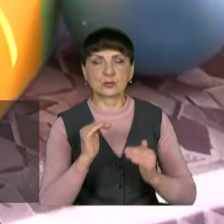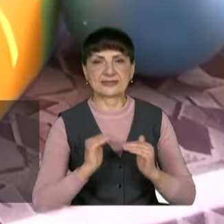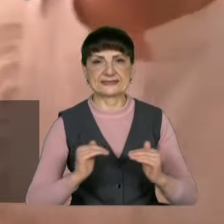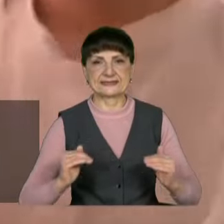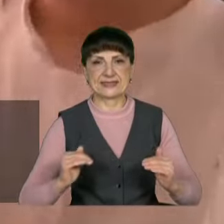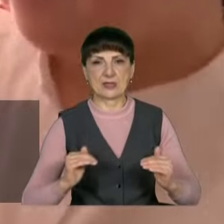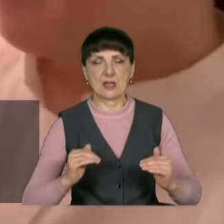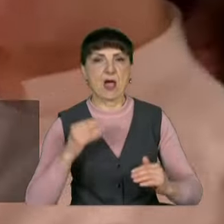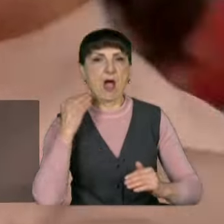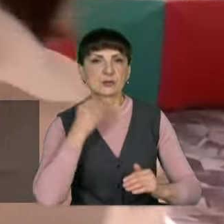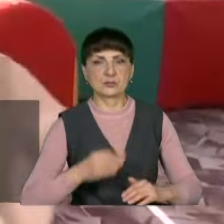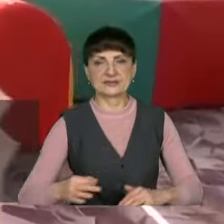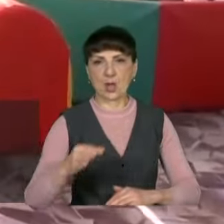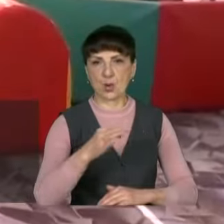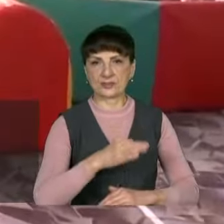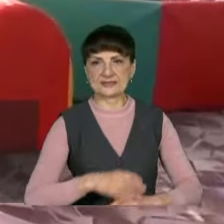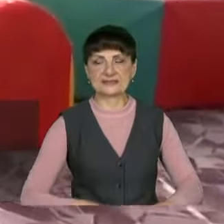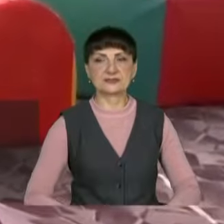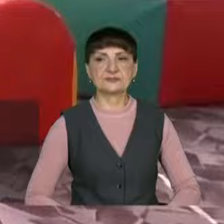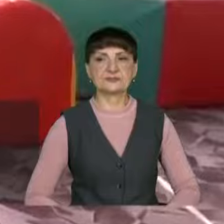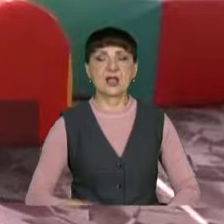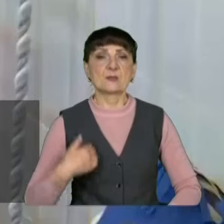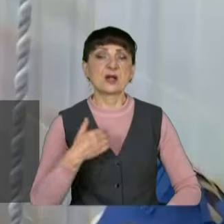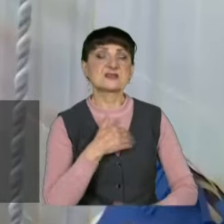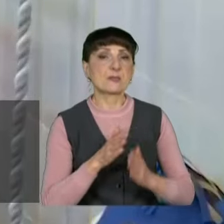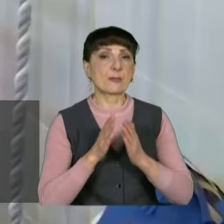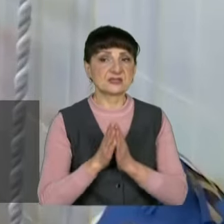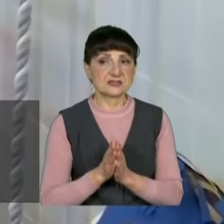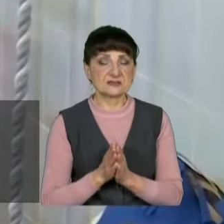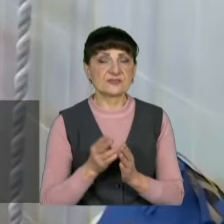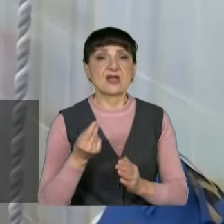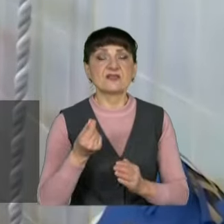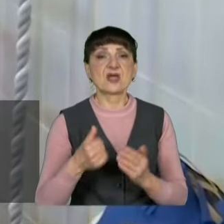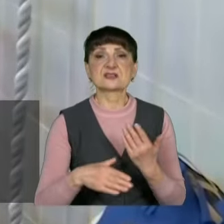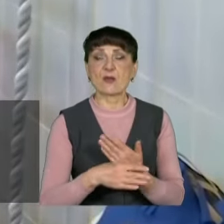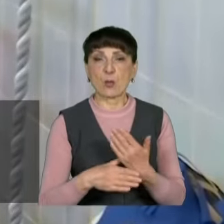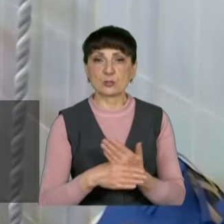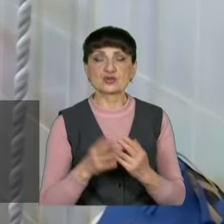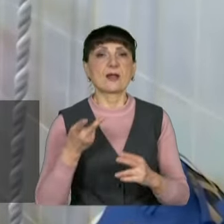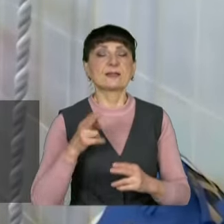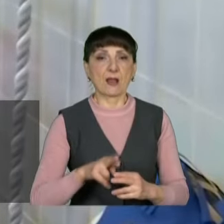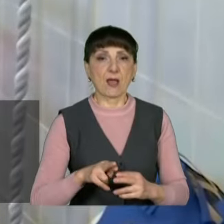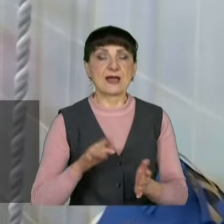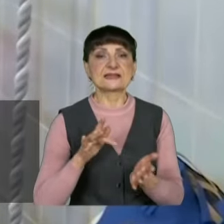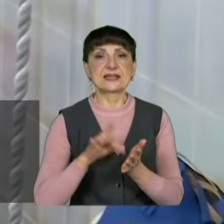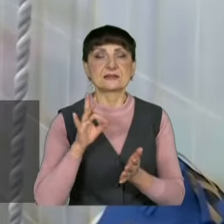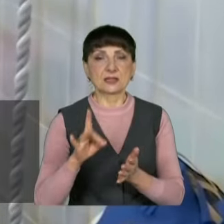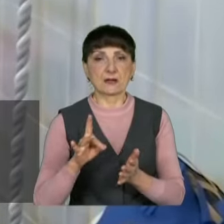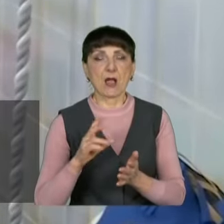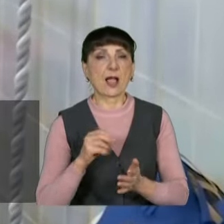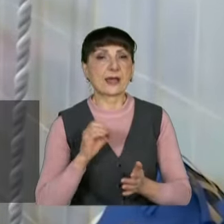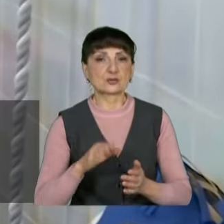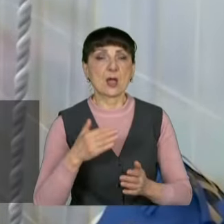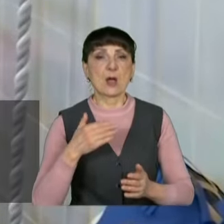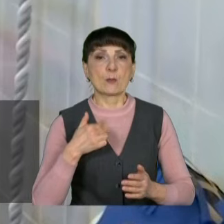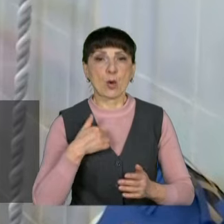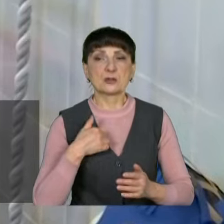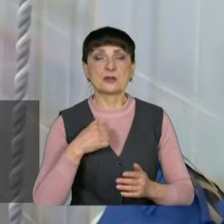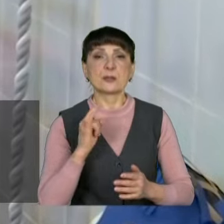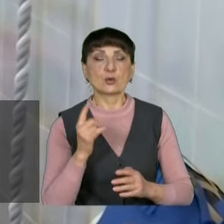детей в Актюбинской области. Мы хотим попросить финансовую помощь именно для центра «Каритас». Мой ребенок ходил